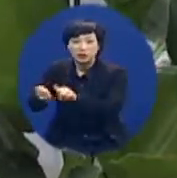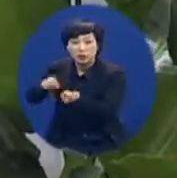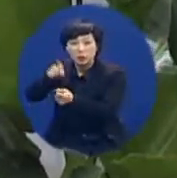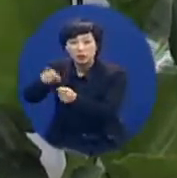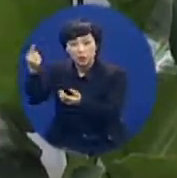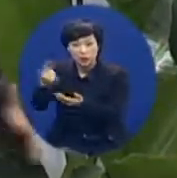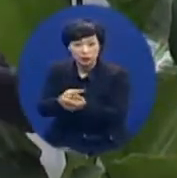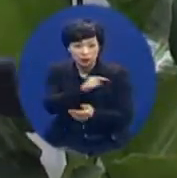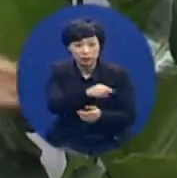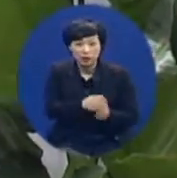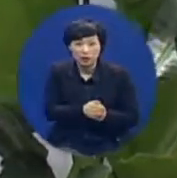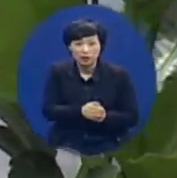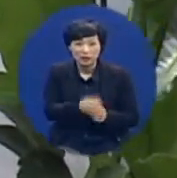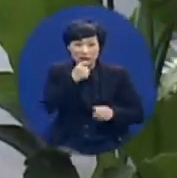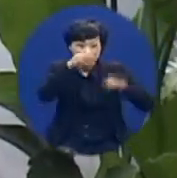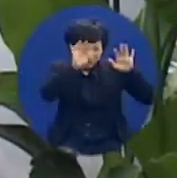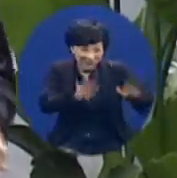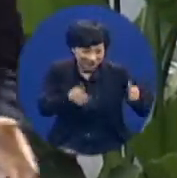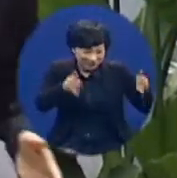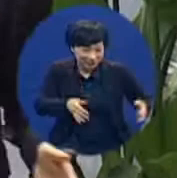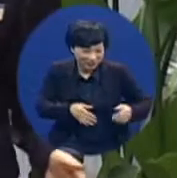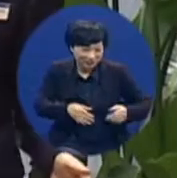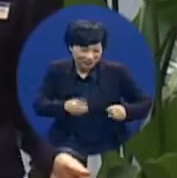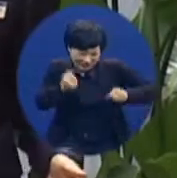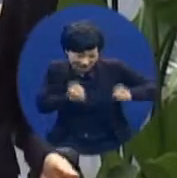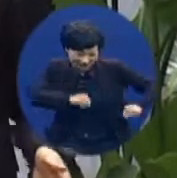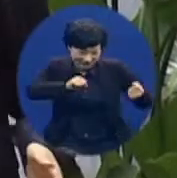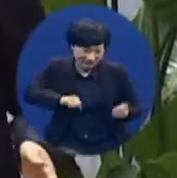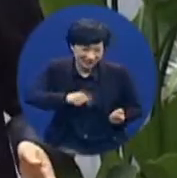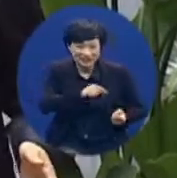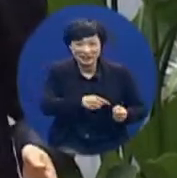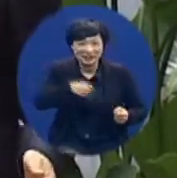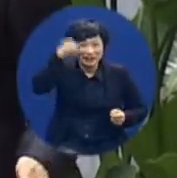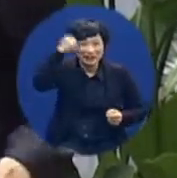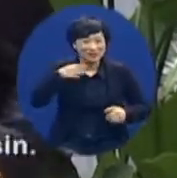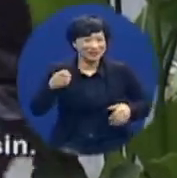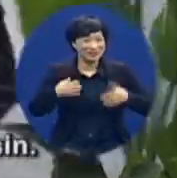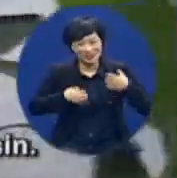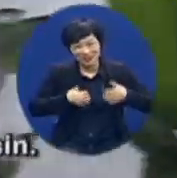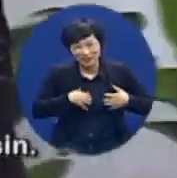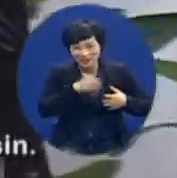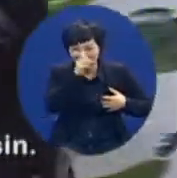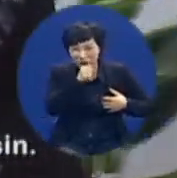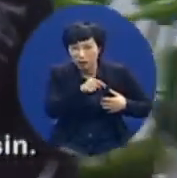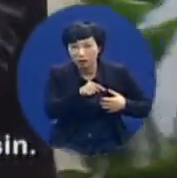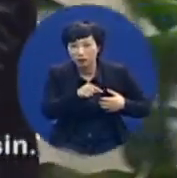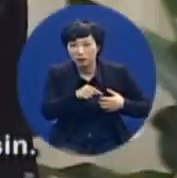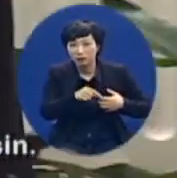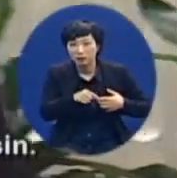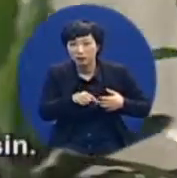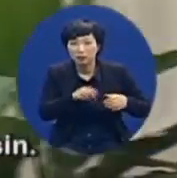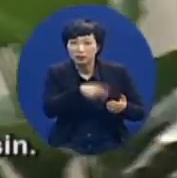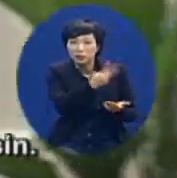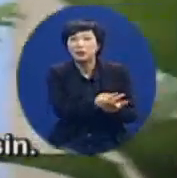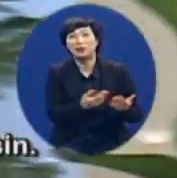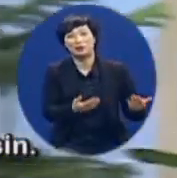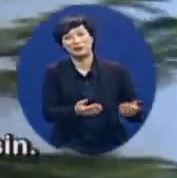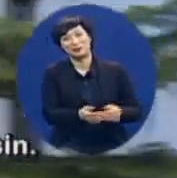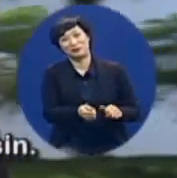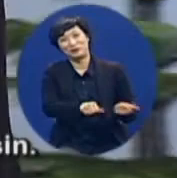썰매타고 달리는 기분이야 넘어지면 죽는데 뭐가 지어지고 잘 들으라